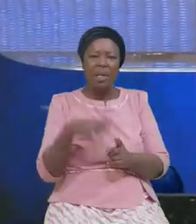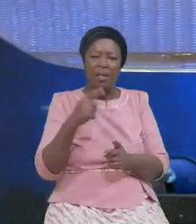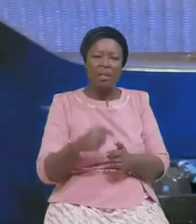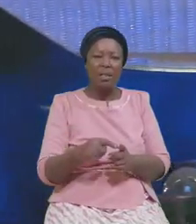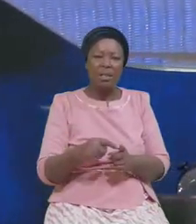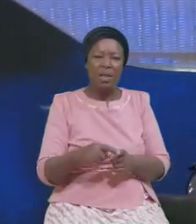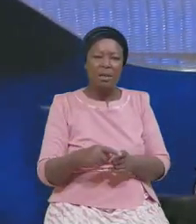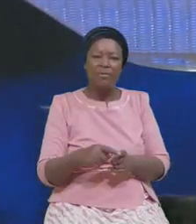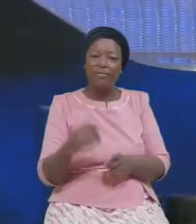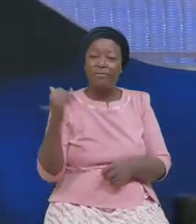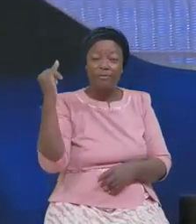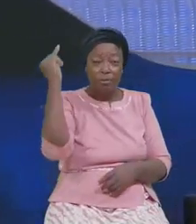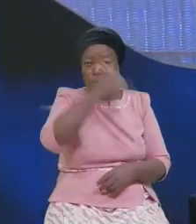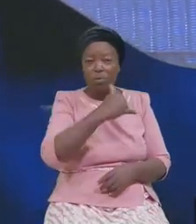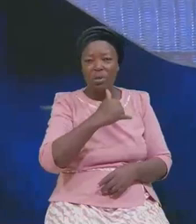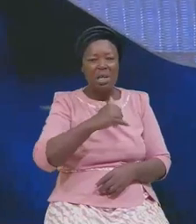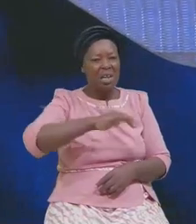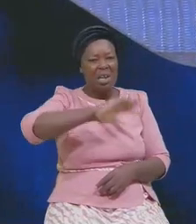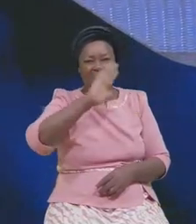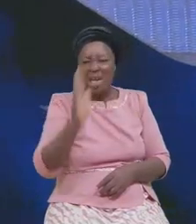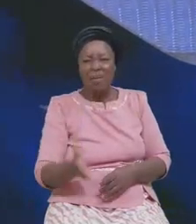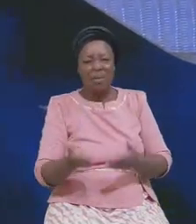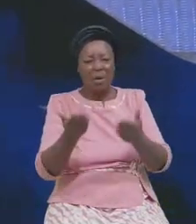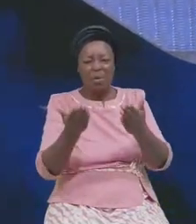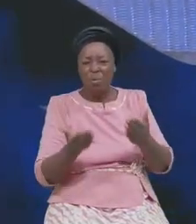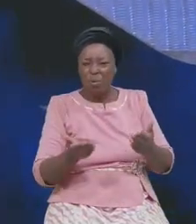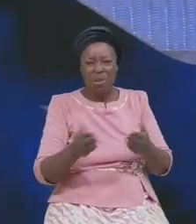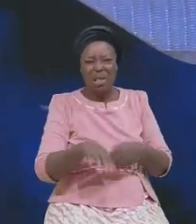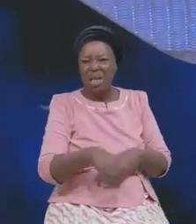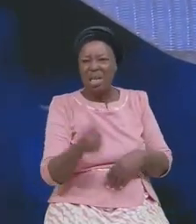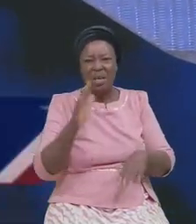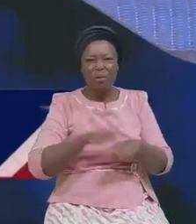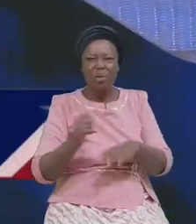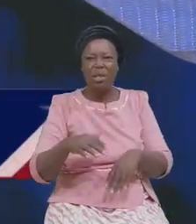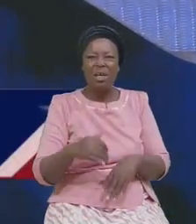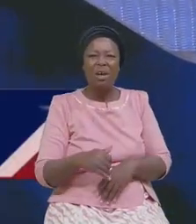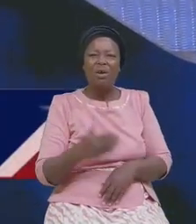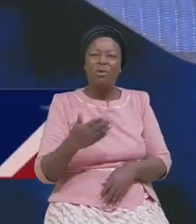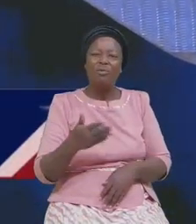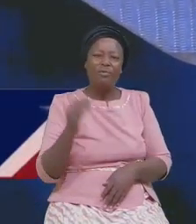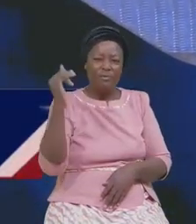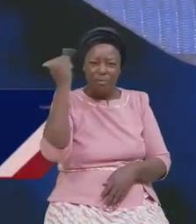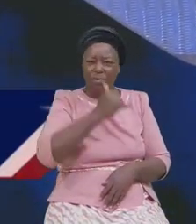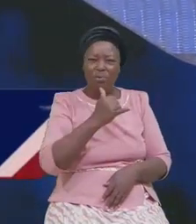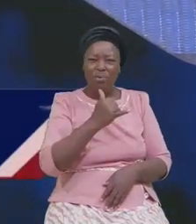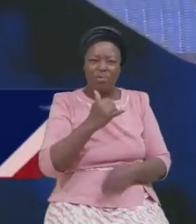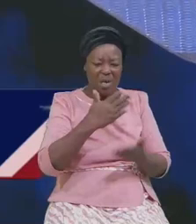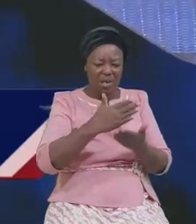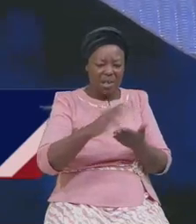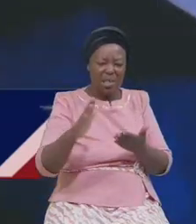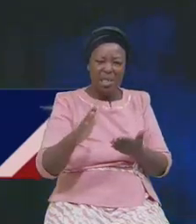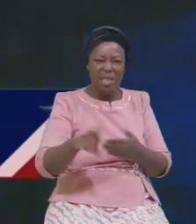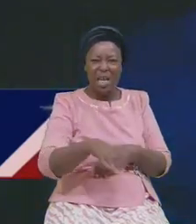Les sots ne veulent jamais d'avertissement. Les sots, les insensés ne veulent jamais d'avertissement. Il y